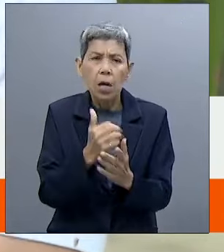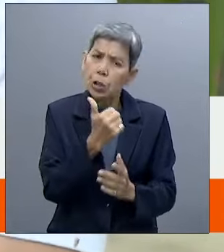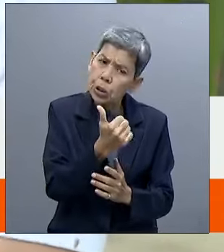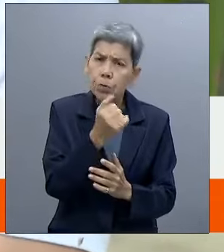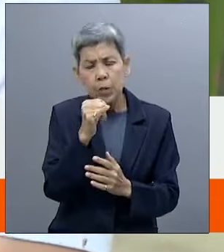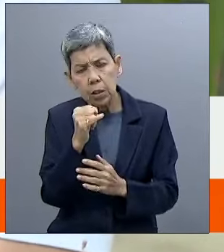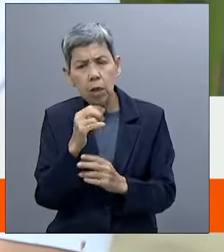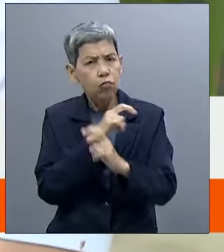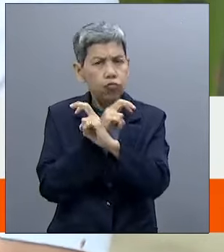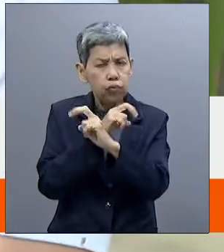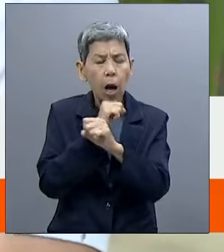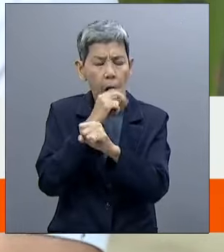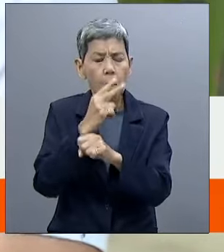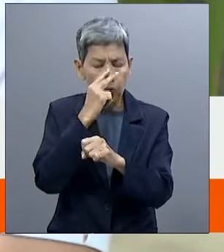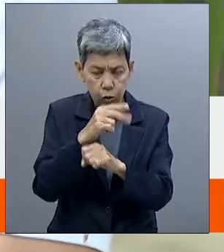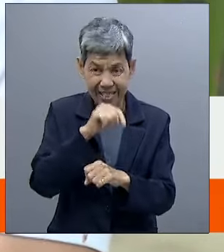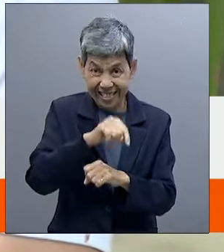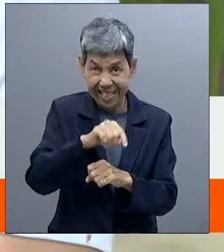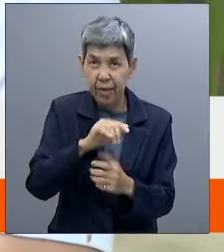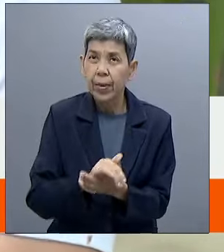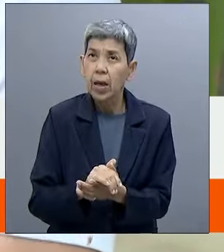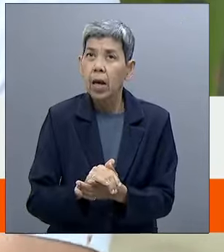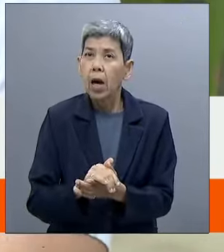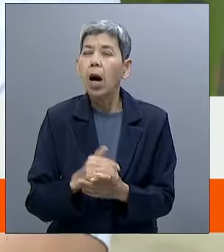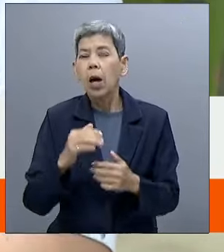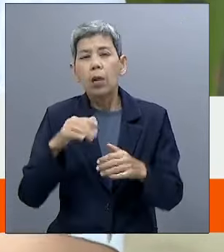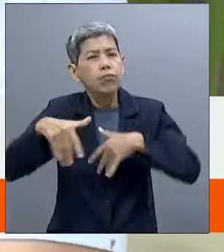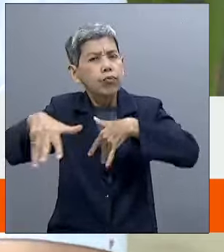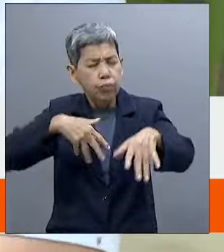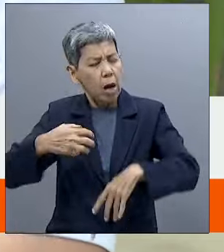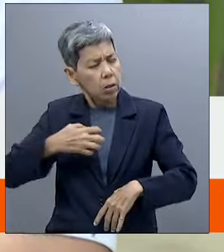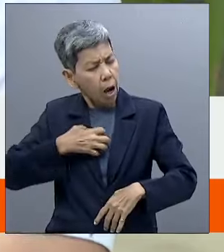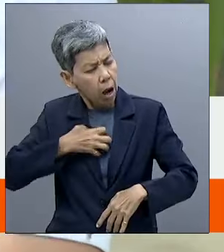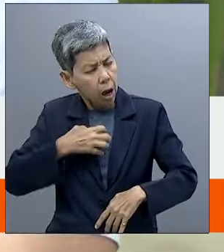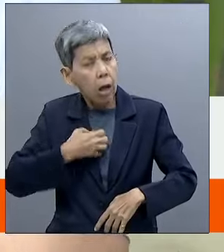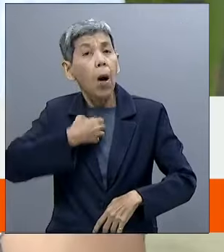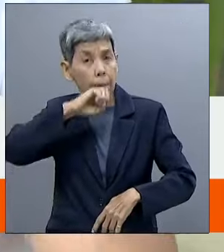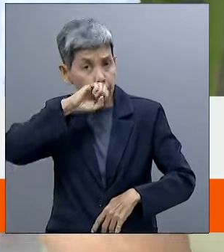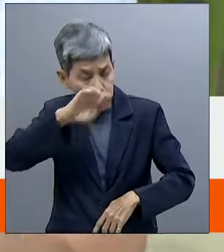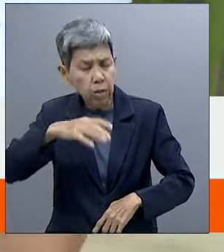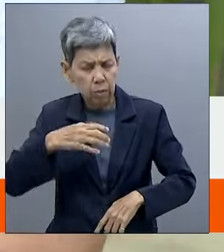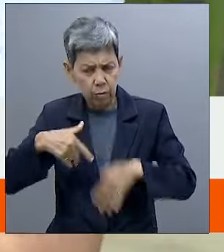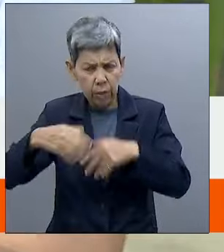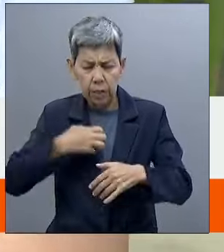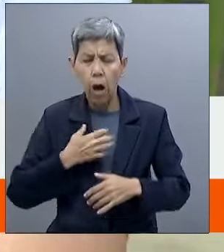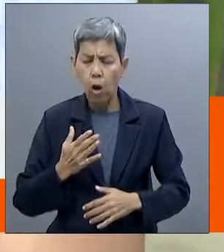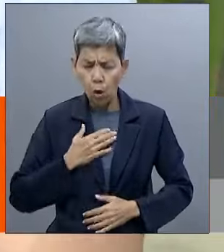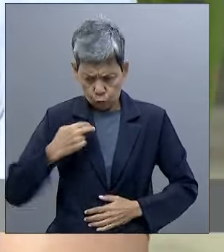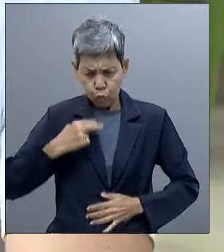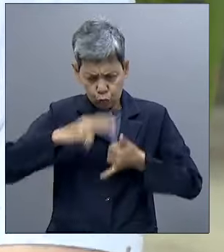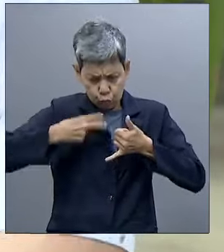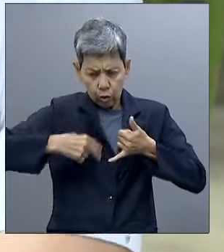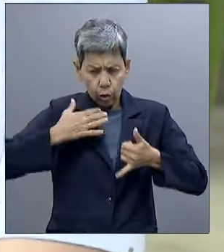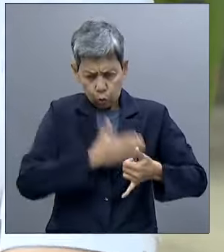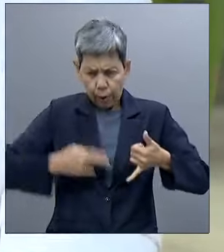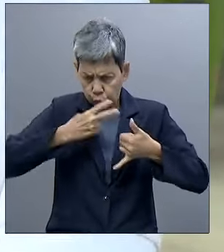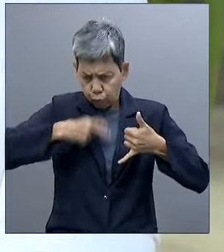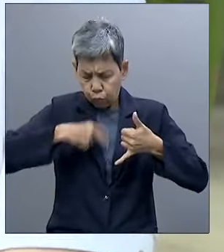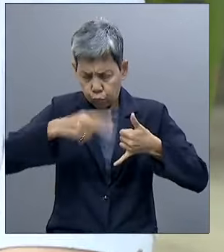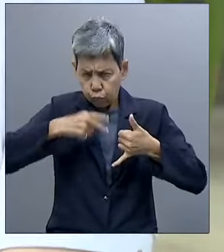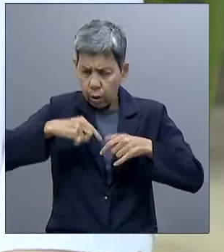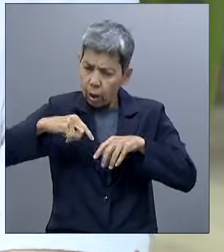ได้ไหมอย่างเงี้ยครับแล้วก็ประเด็นที่ชาวบ้านต้องการนำเสนอก็คือเขาอยากให้ตรวจเขาด้วยเนี่ยตอนเนี้ยตรวจพวกเขาที่อยู่ร